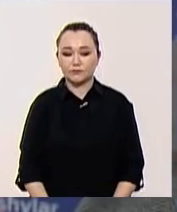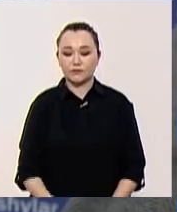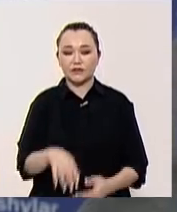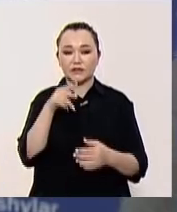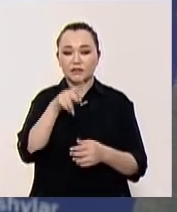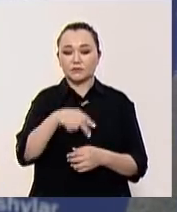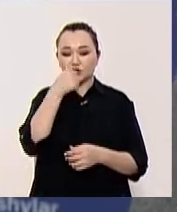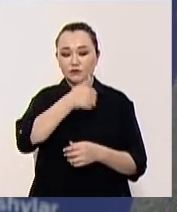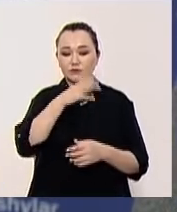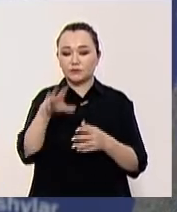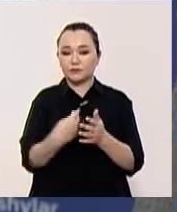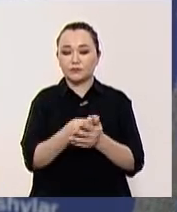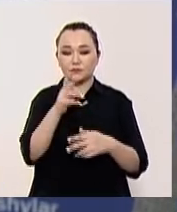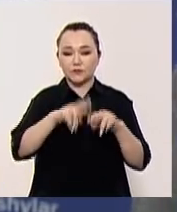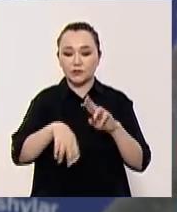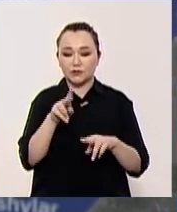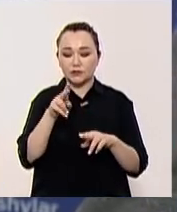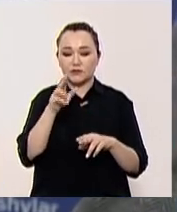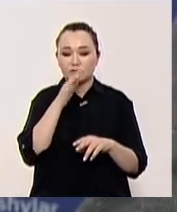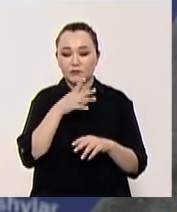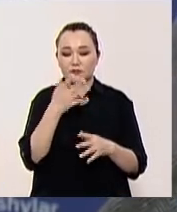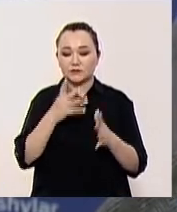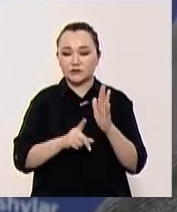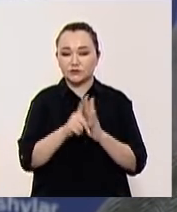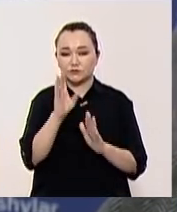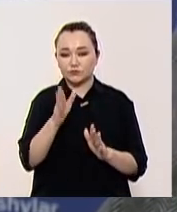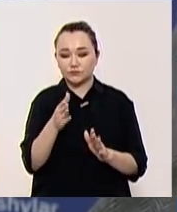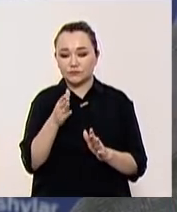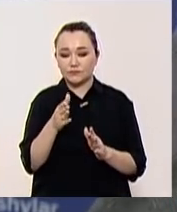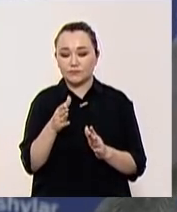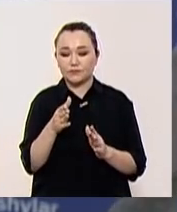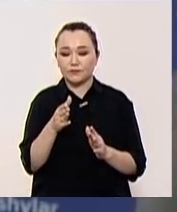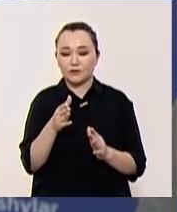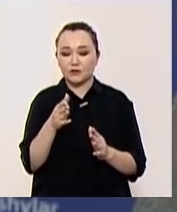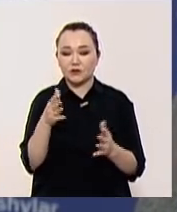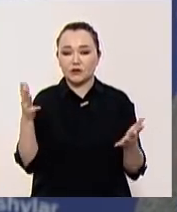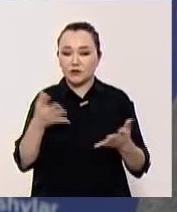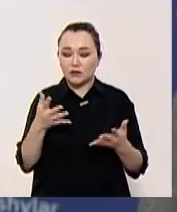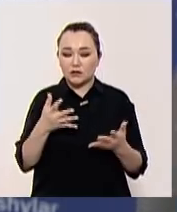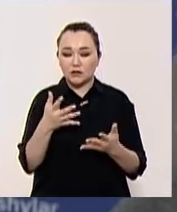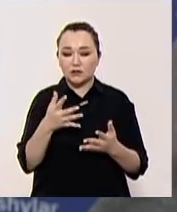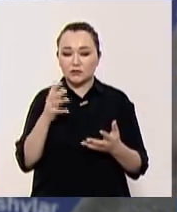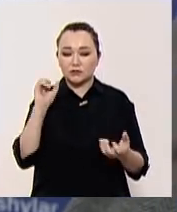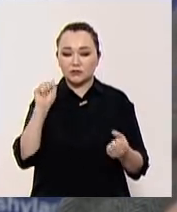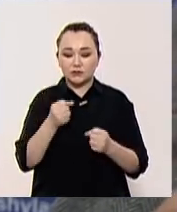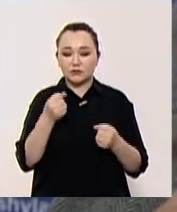бері құрылыс дамыған кезден бастасақ, әр қай жаңағы дағдарыс